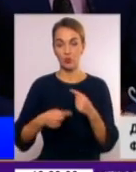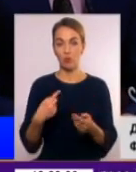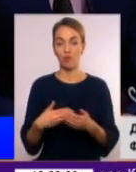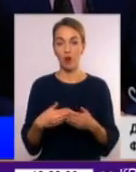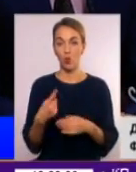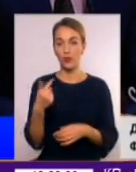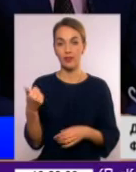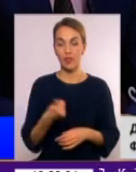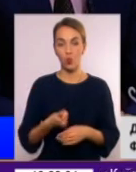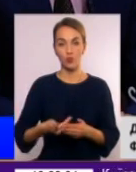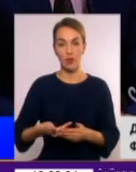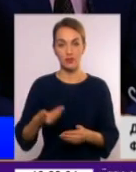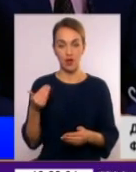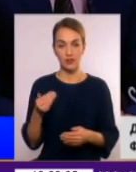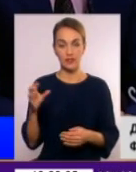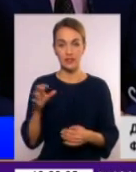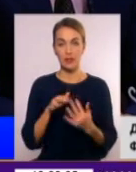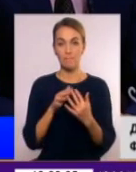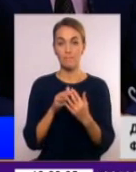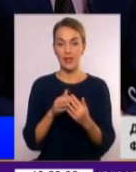назад з передової.